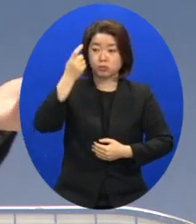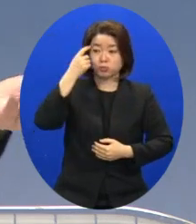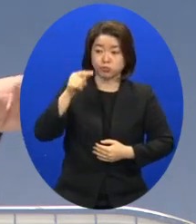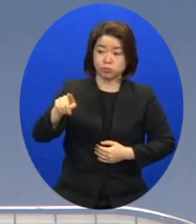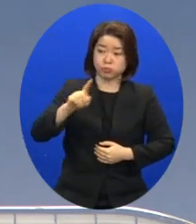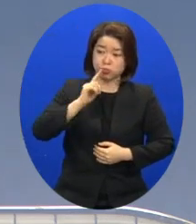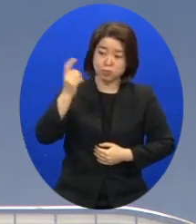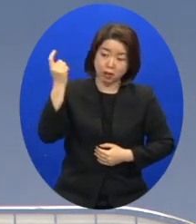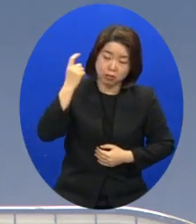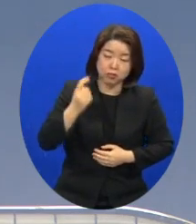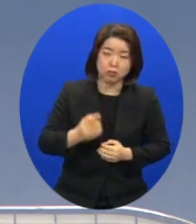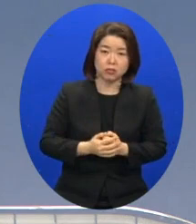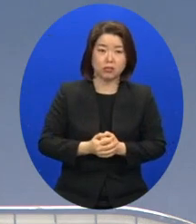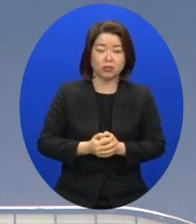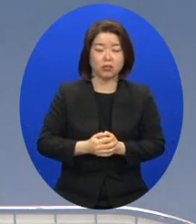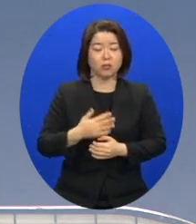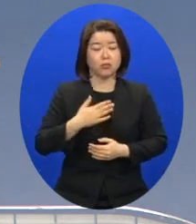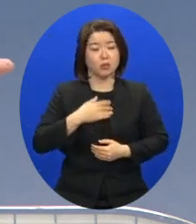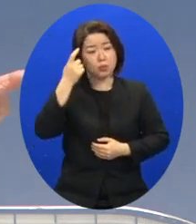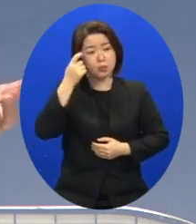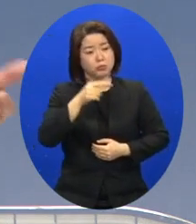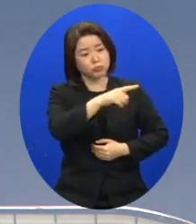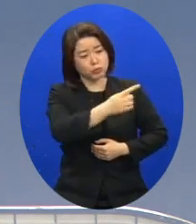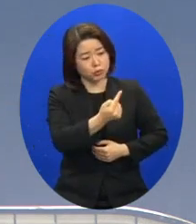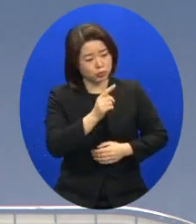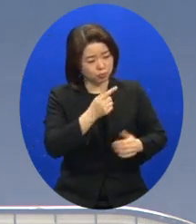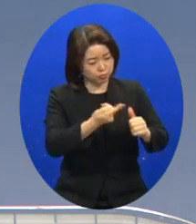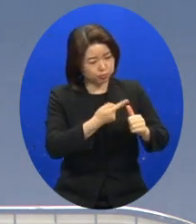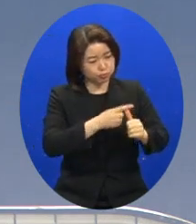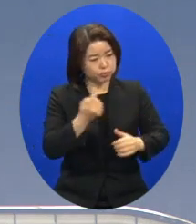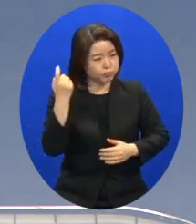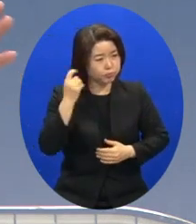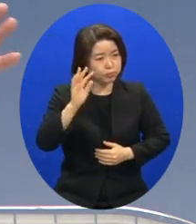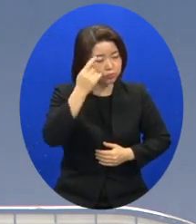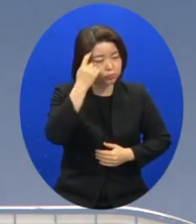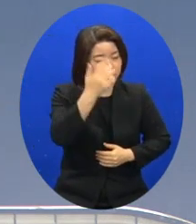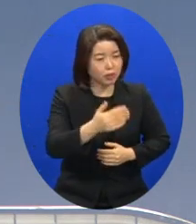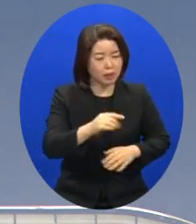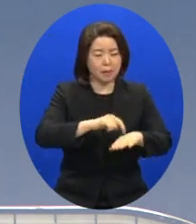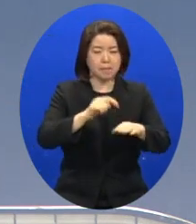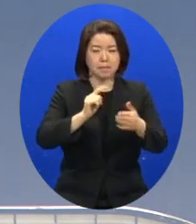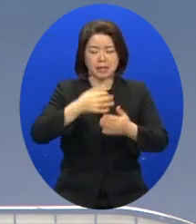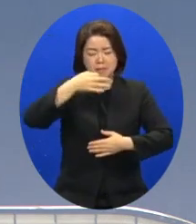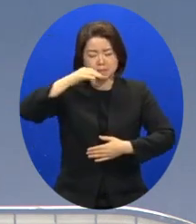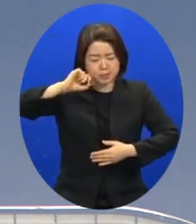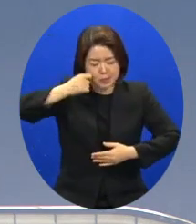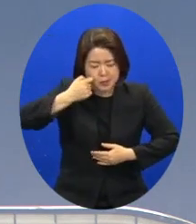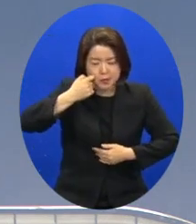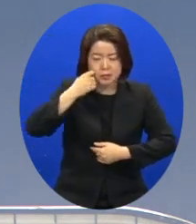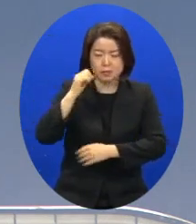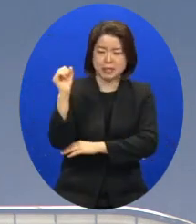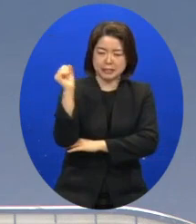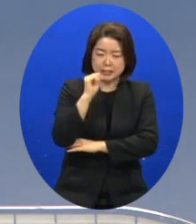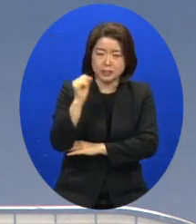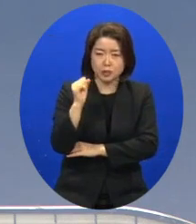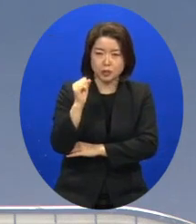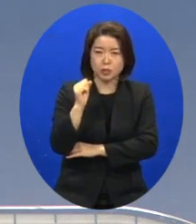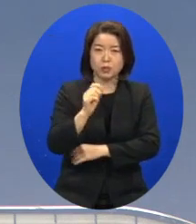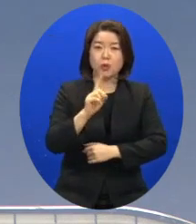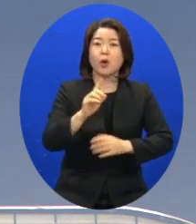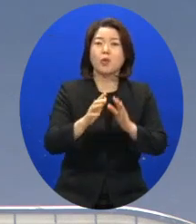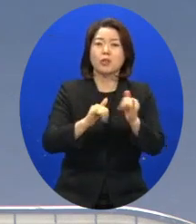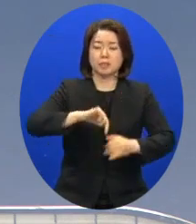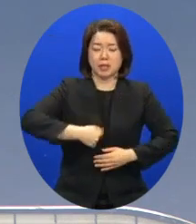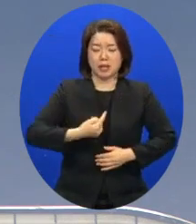해야되요 왜 내가 이런 말을 들어야 됩니까 아주 막 흔들리고 어떤 분들은 스스로 자체 개서 무너지는